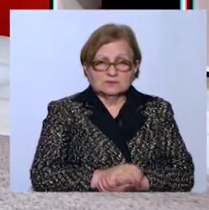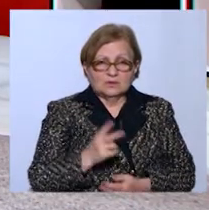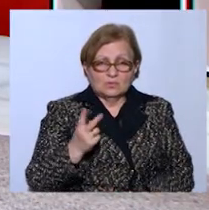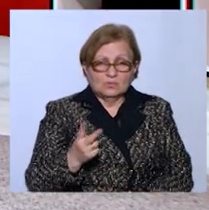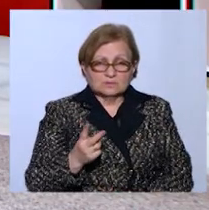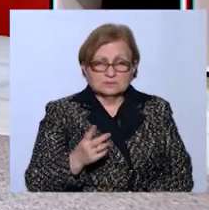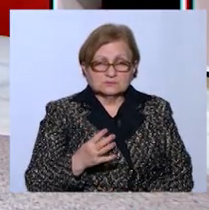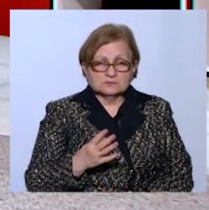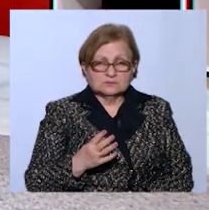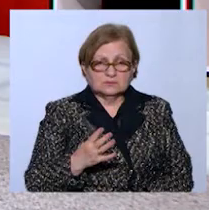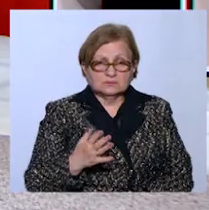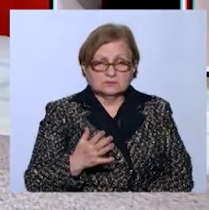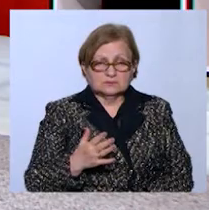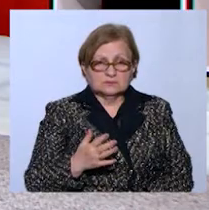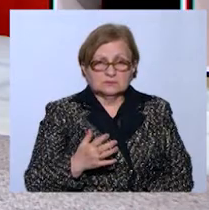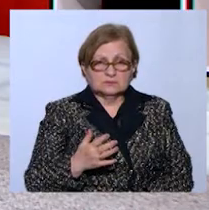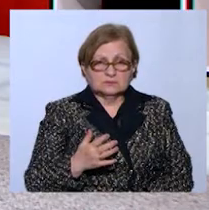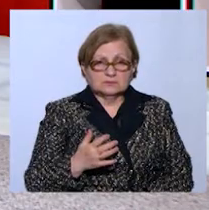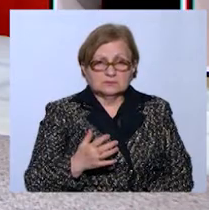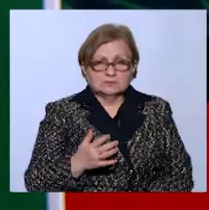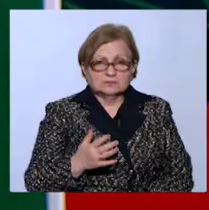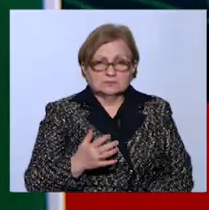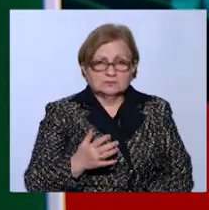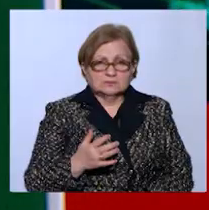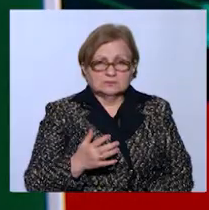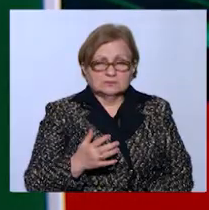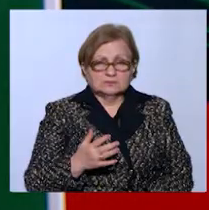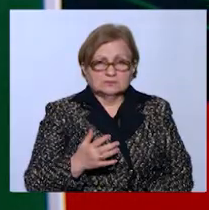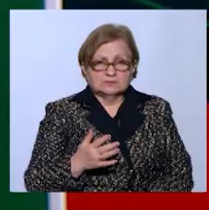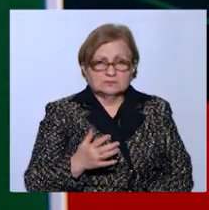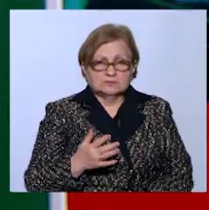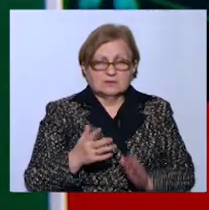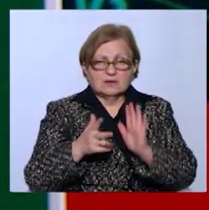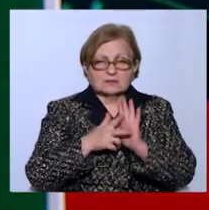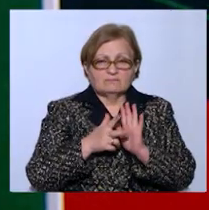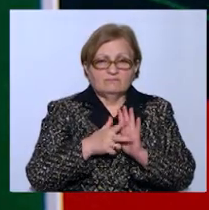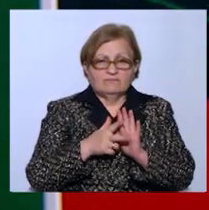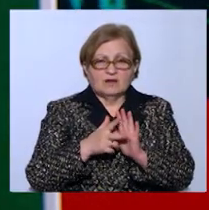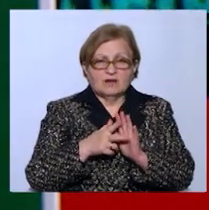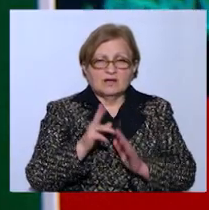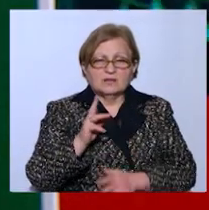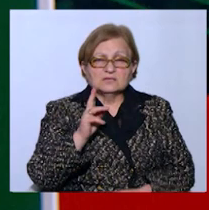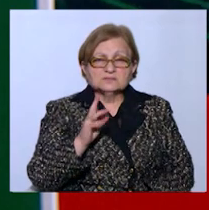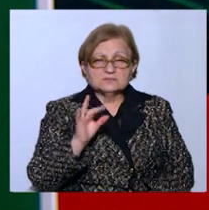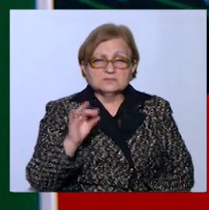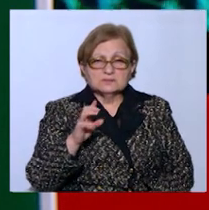1, 2, 3, 4, 5, 6, 7, 8.